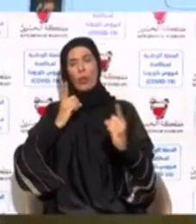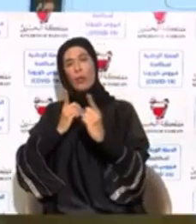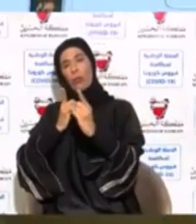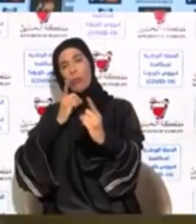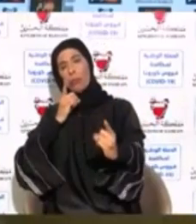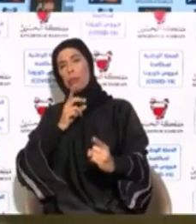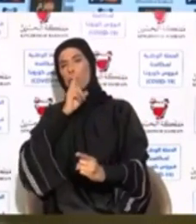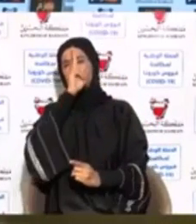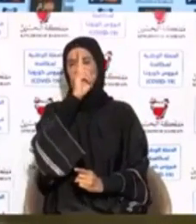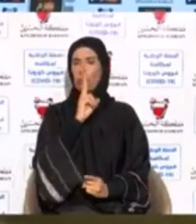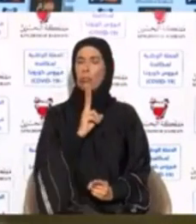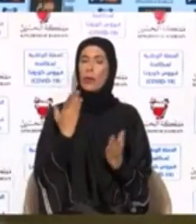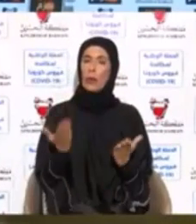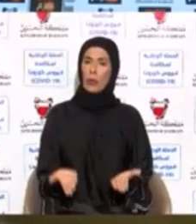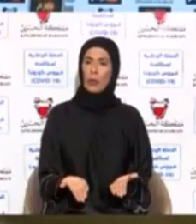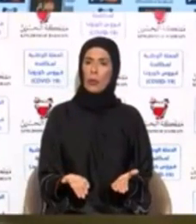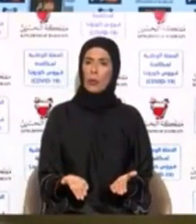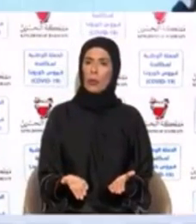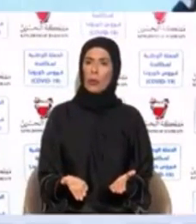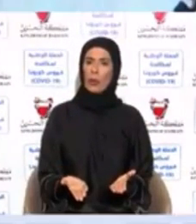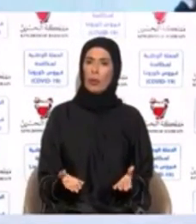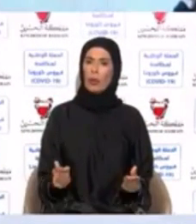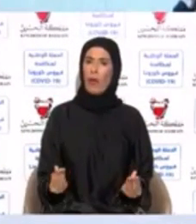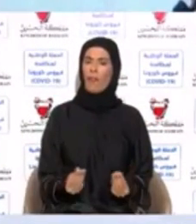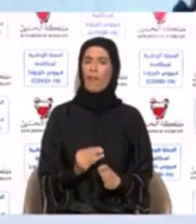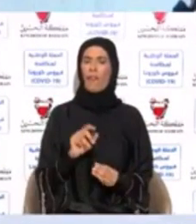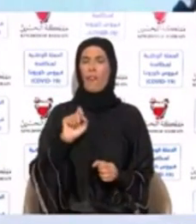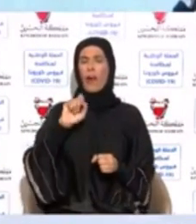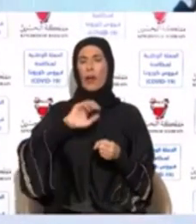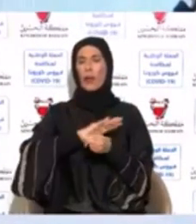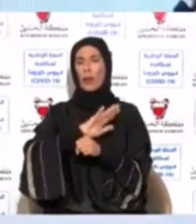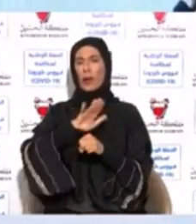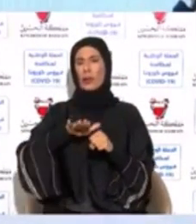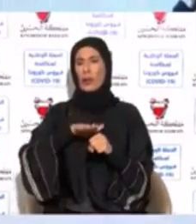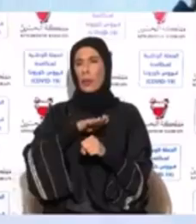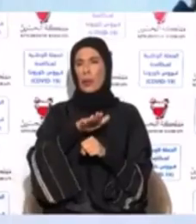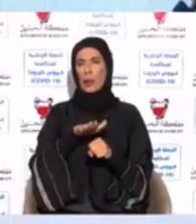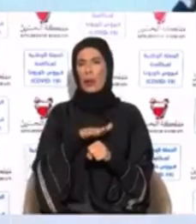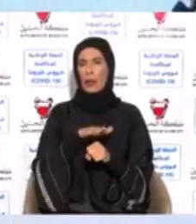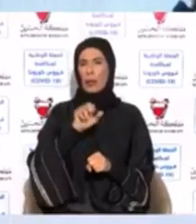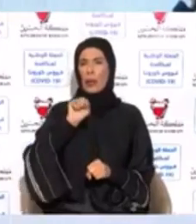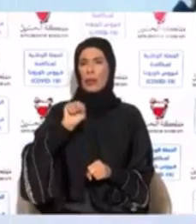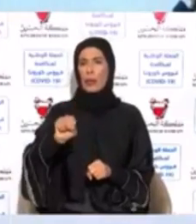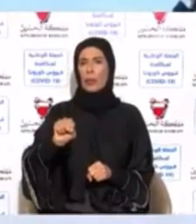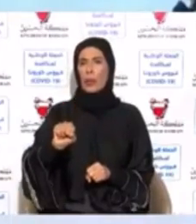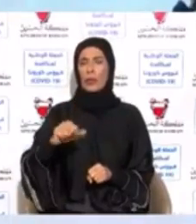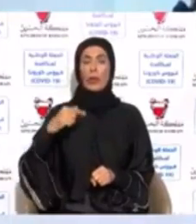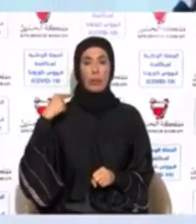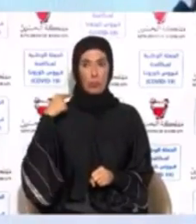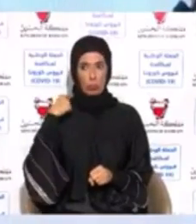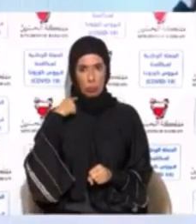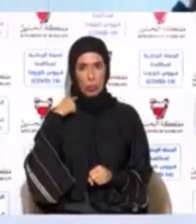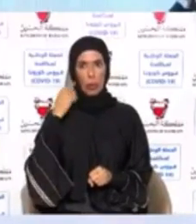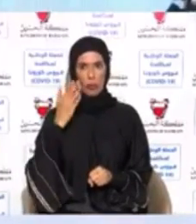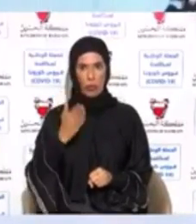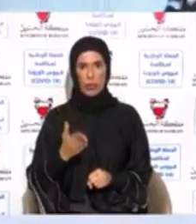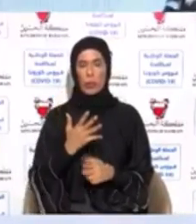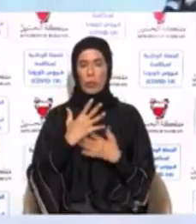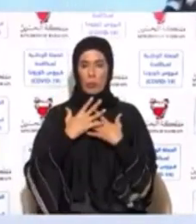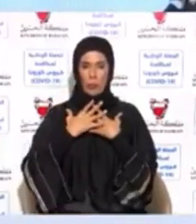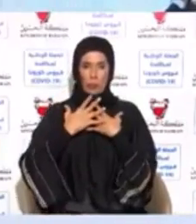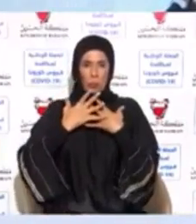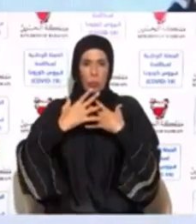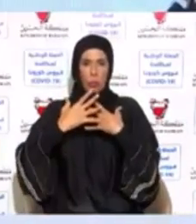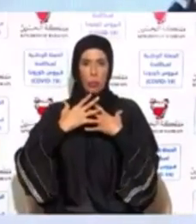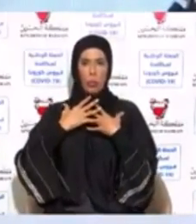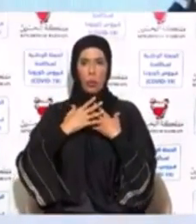بسيطة، احنا نتعامل مع فيروس ينتقل عن طريق اشياء معينه علميا مثبته، عن طريق التنفس،